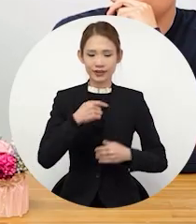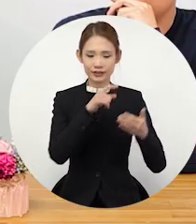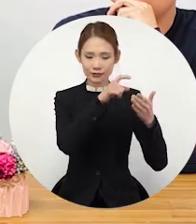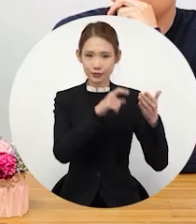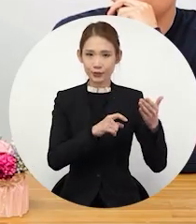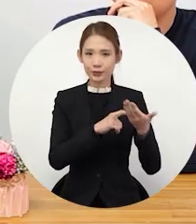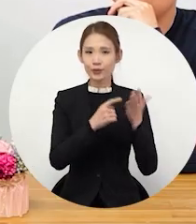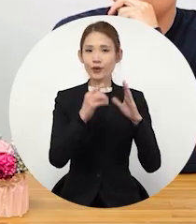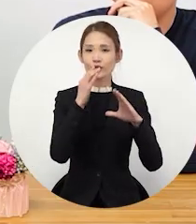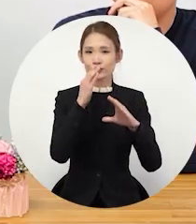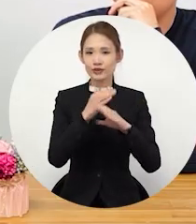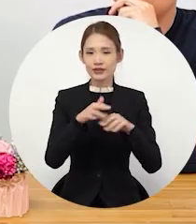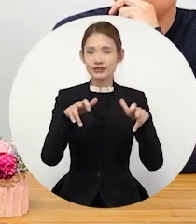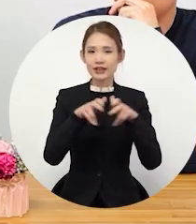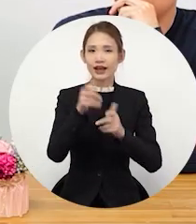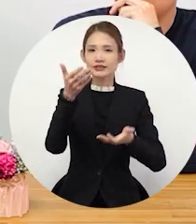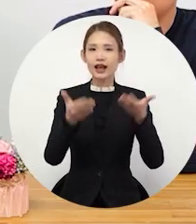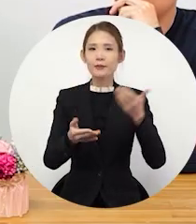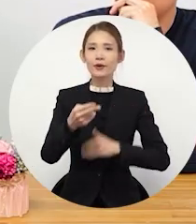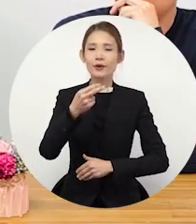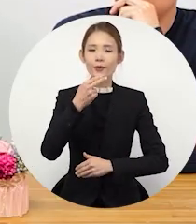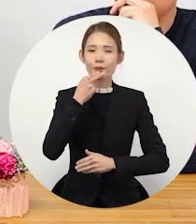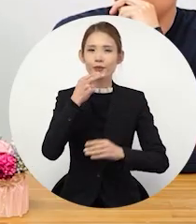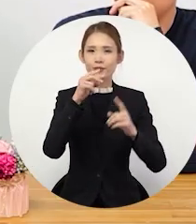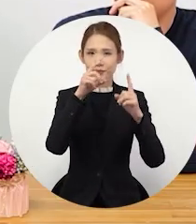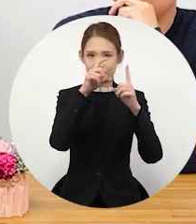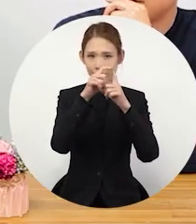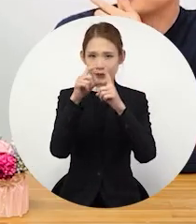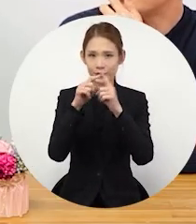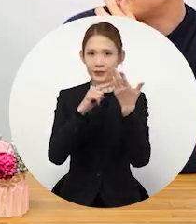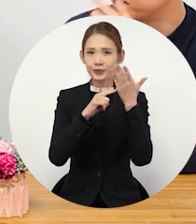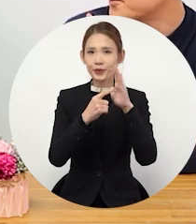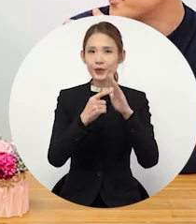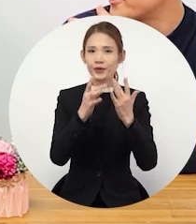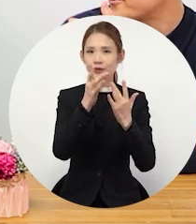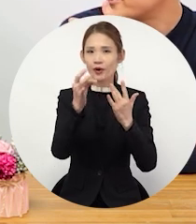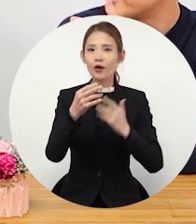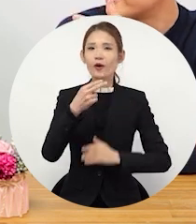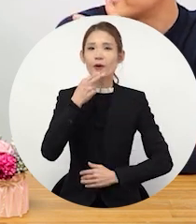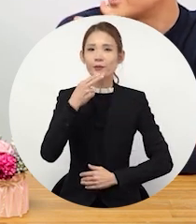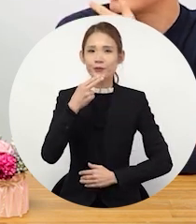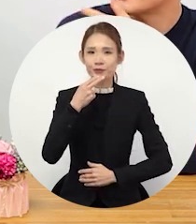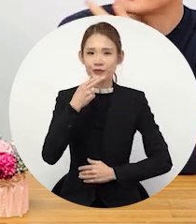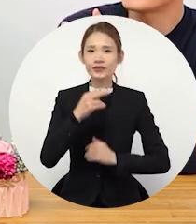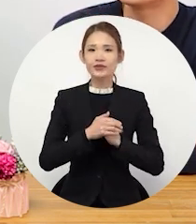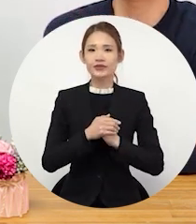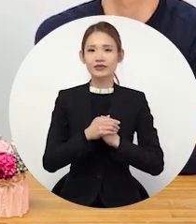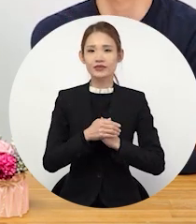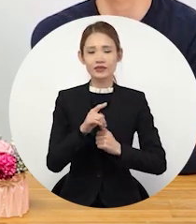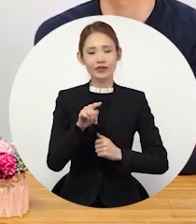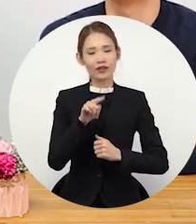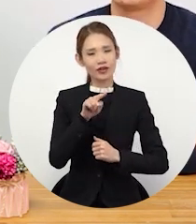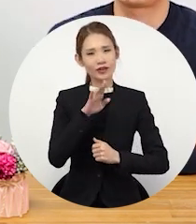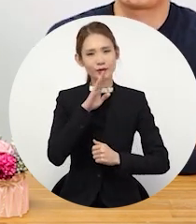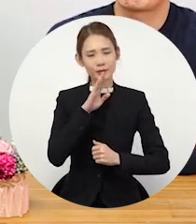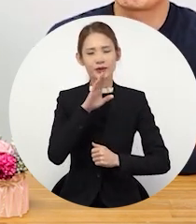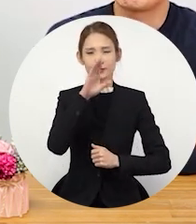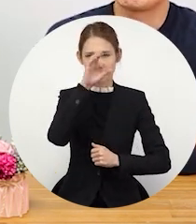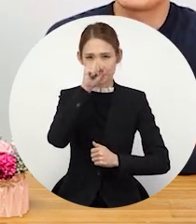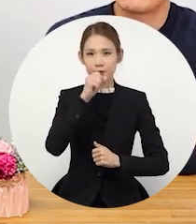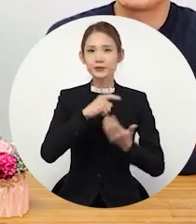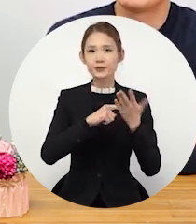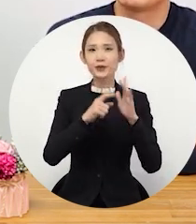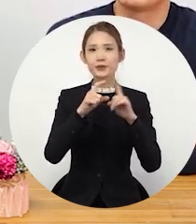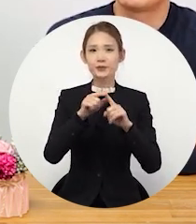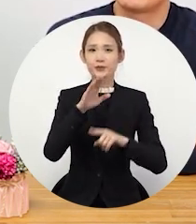다음 발언들 중에 장애 차별이 나타나지 않는 표현을 좀 골라주시면 나타나지 않는 거예요? 않는 거예요. 나타나지 않는 거. 그러니까 정말 네. 이건 조금